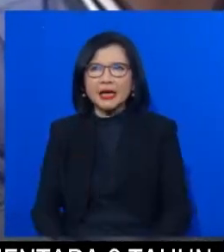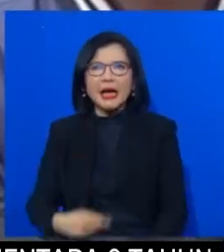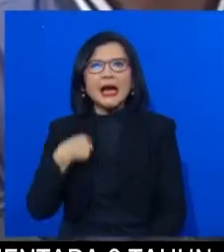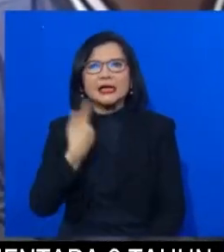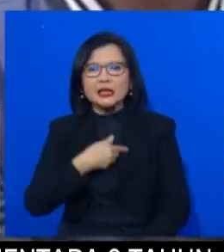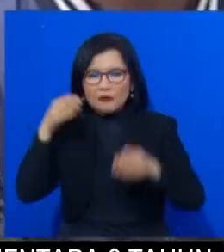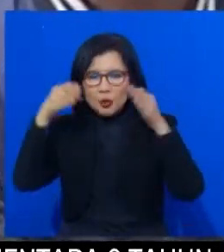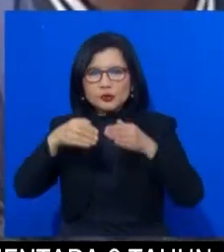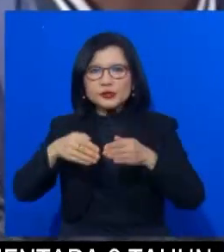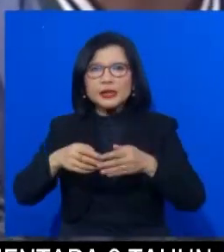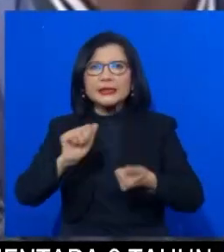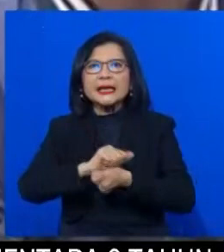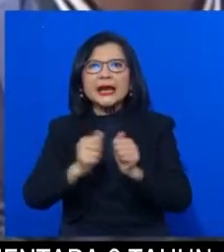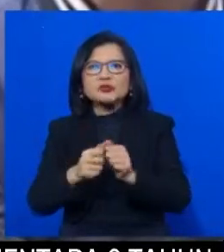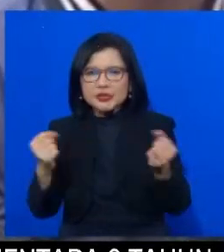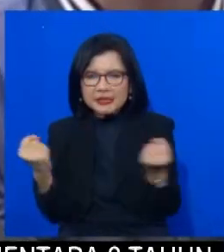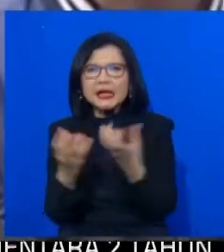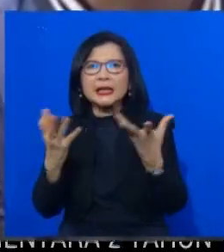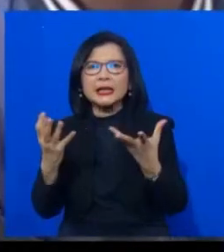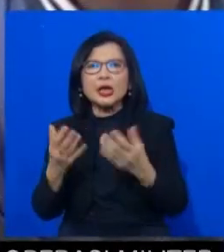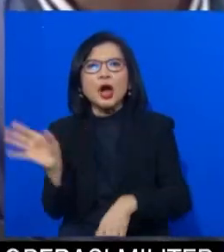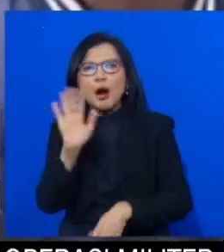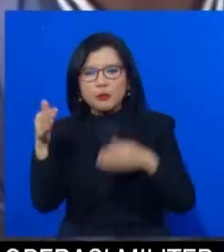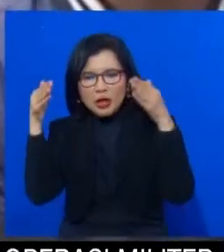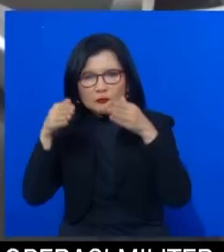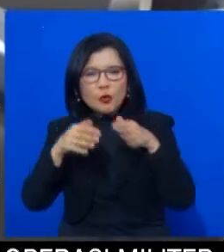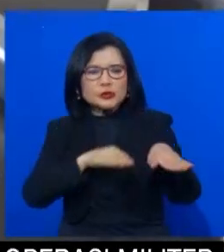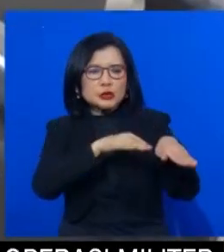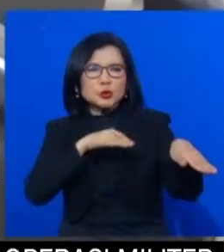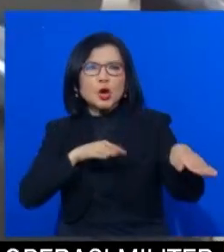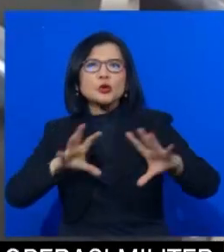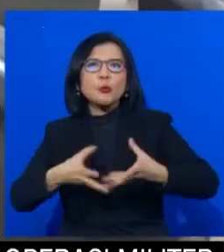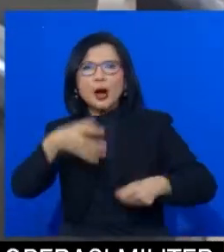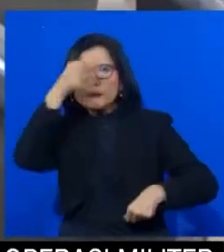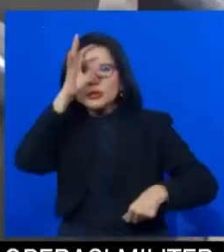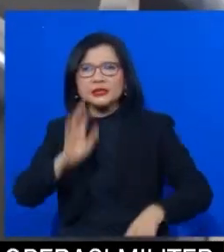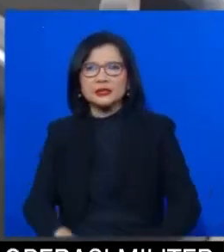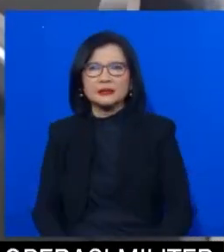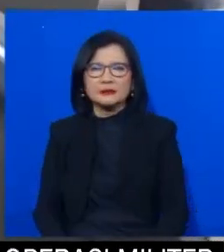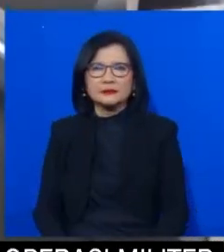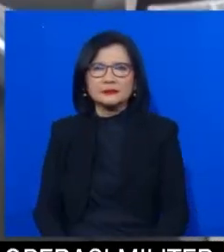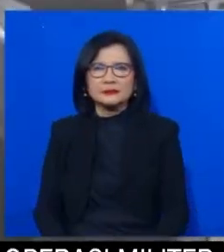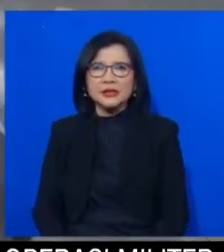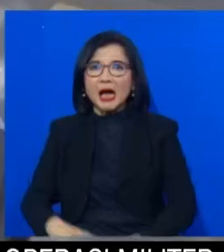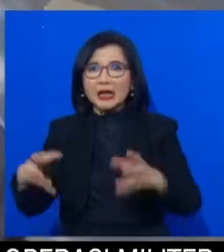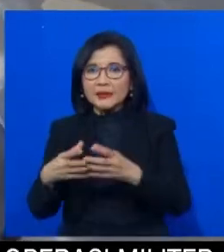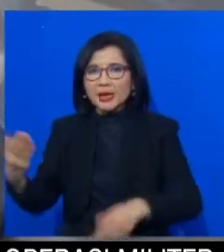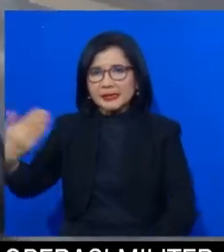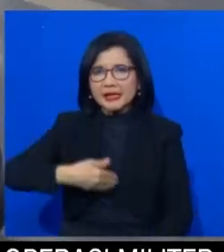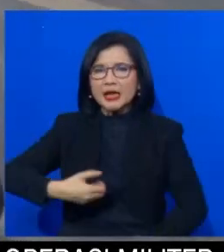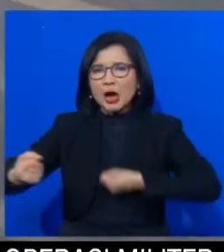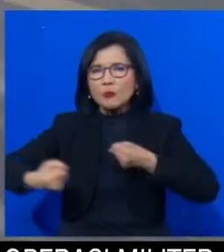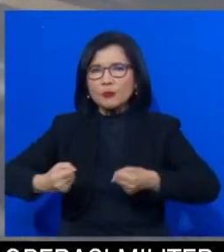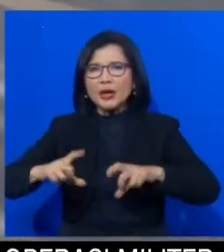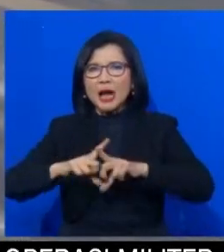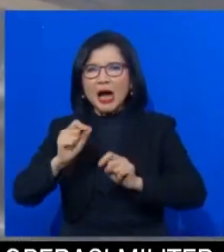sana. Ya, kita akan fokus ke laka lantasnya, tidak ke rombongannya ya. Dalam rekonstruksi ini, tim menghadirkan mobil Audi yang